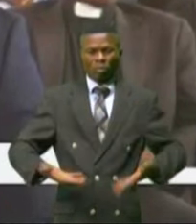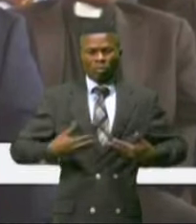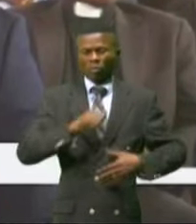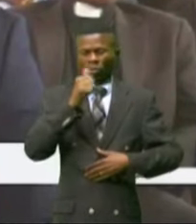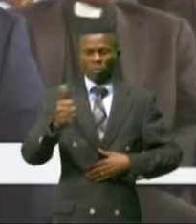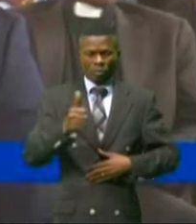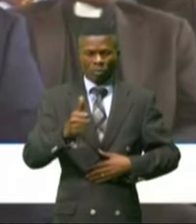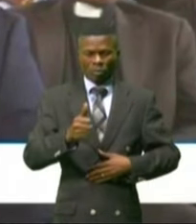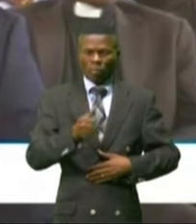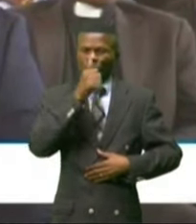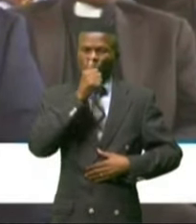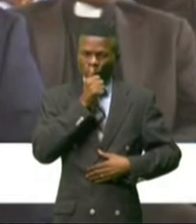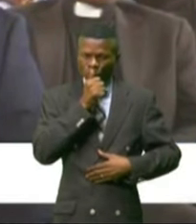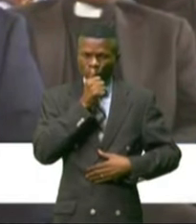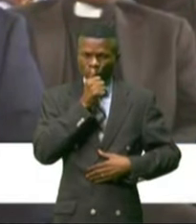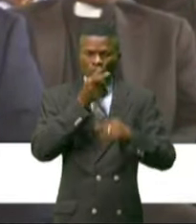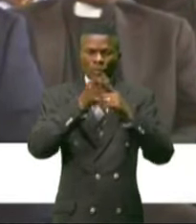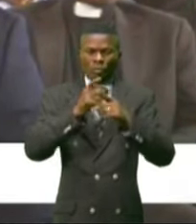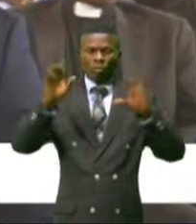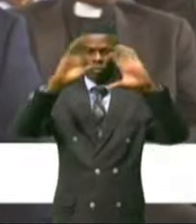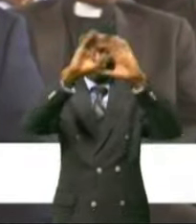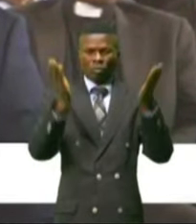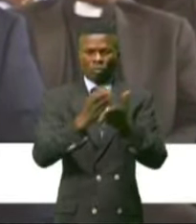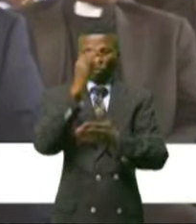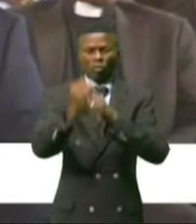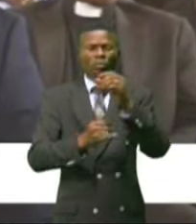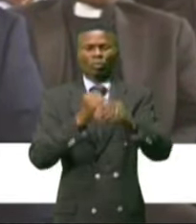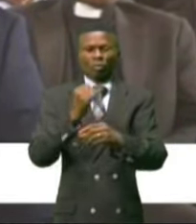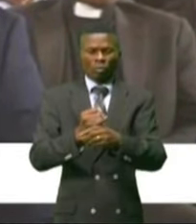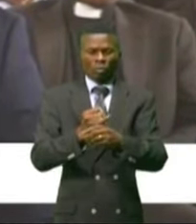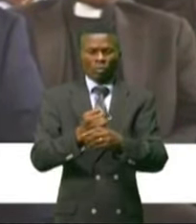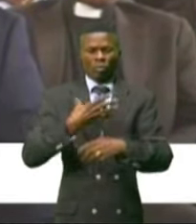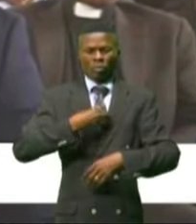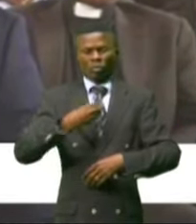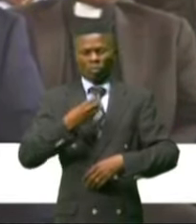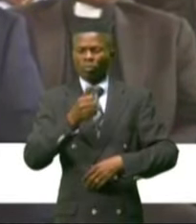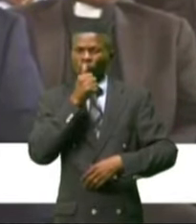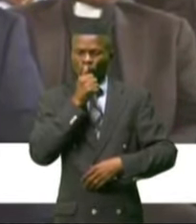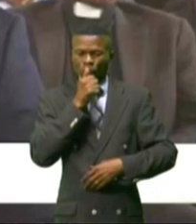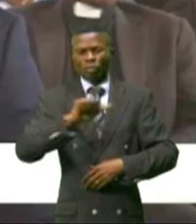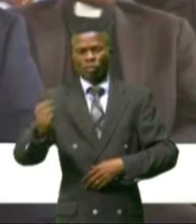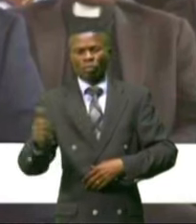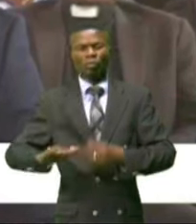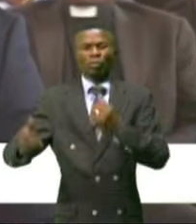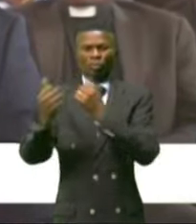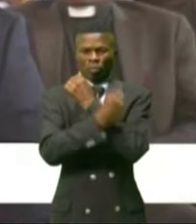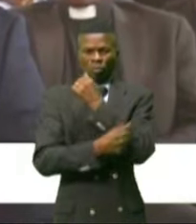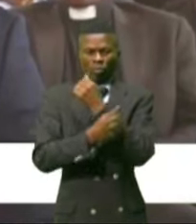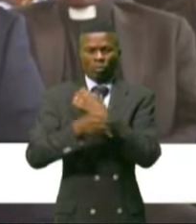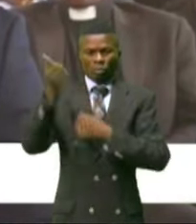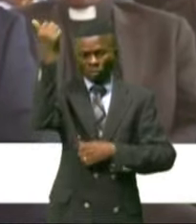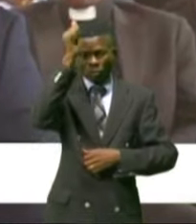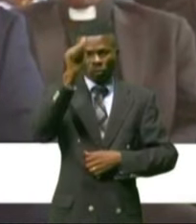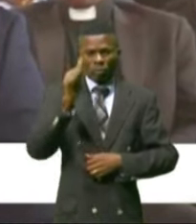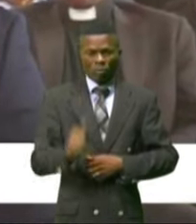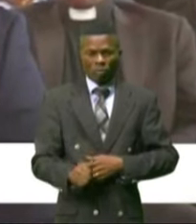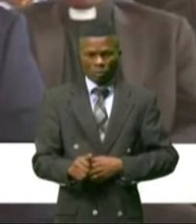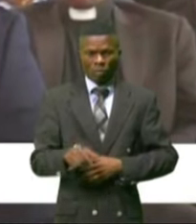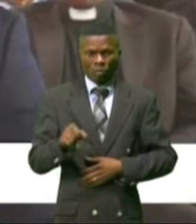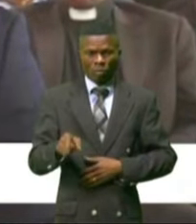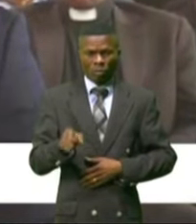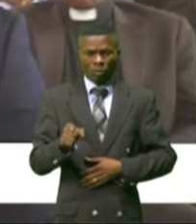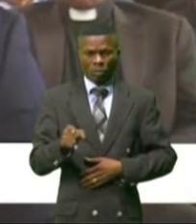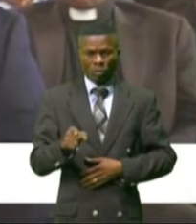silence observé par la communauté internationale et certains pays d'Afrique qui,